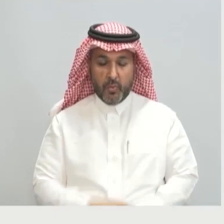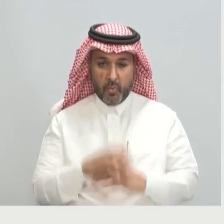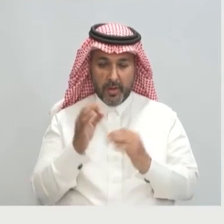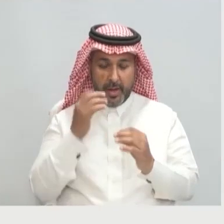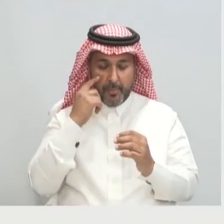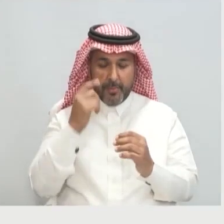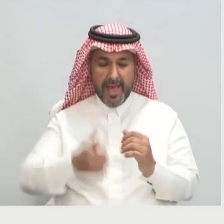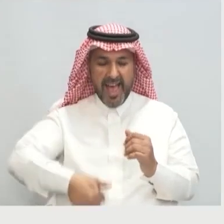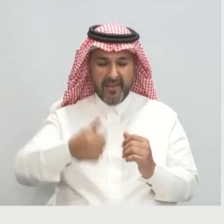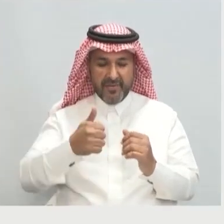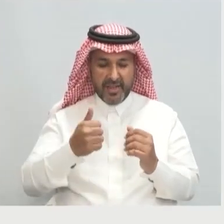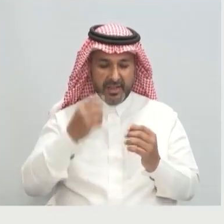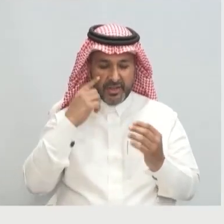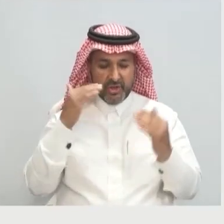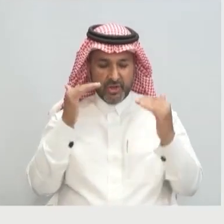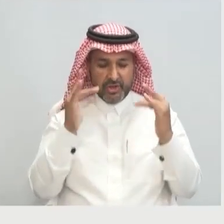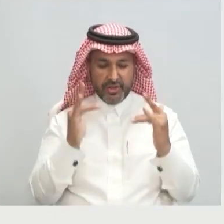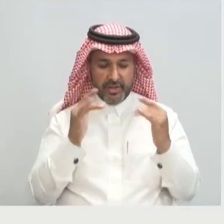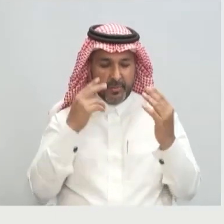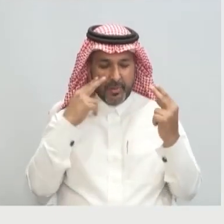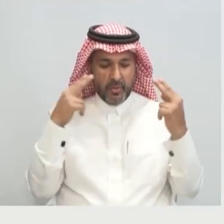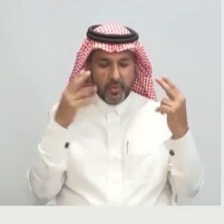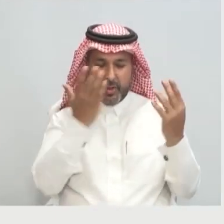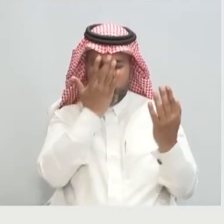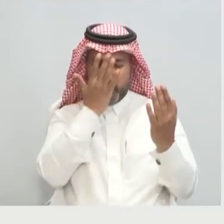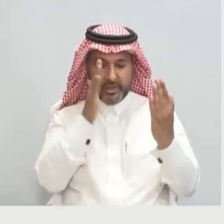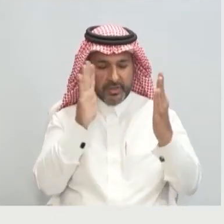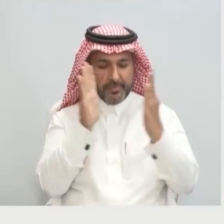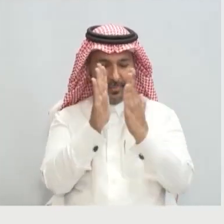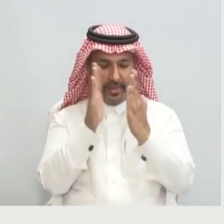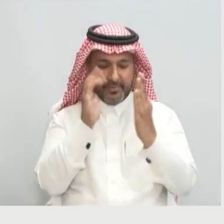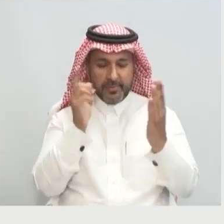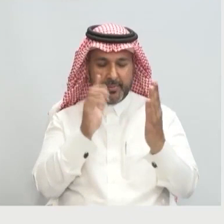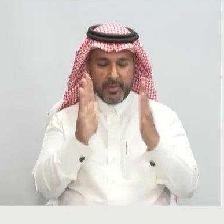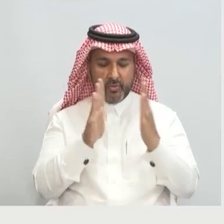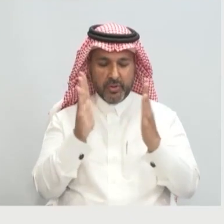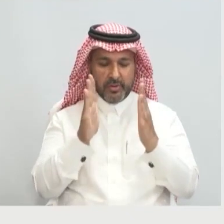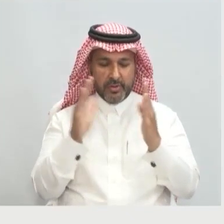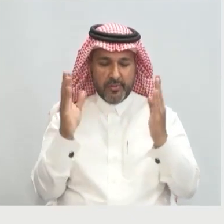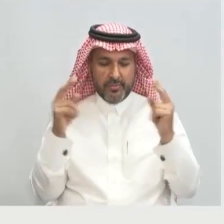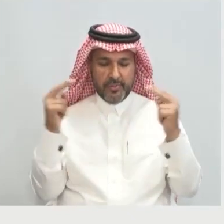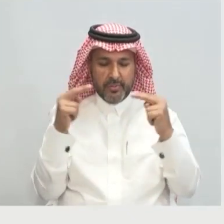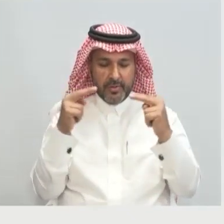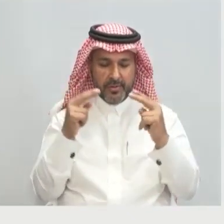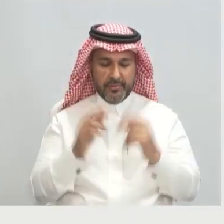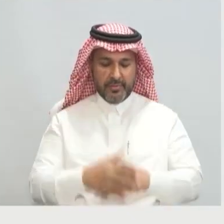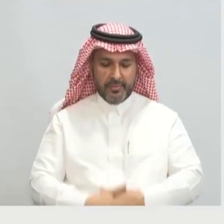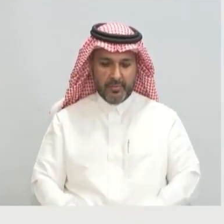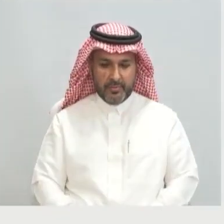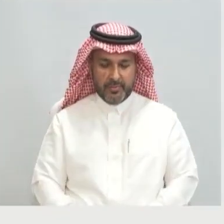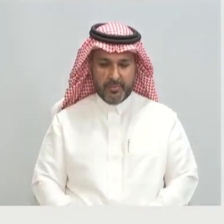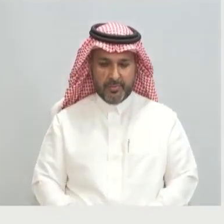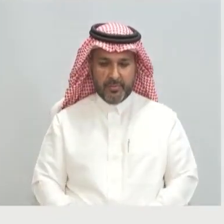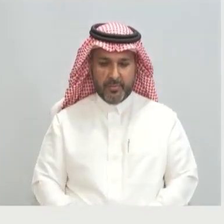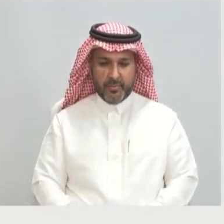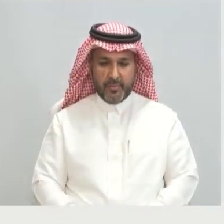نحتاج وقت للتفكير قد نستخدم التقارير وبالتالي بناء على ذلك سيتم اختيار القناه ايضا من الشروط القدره على تكوين